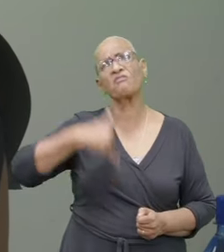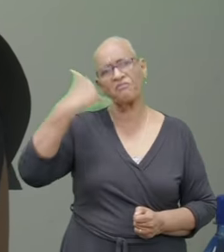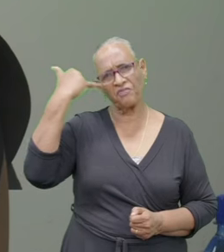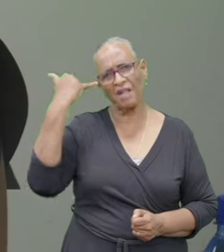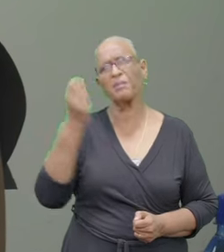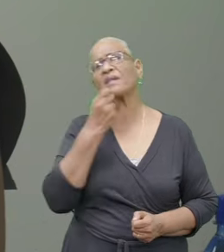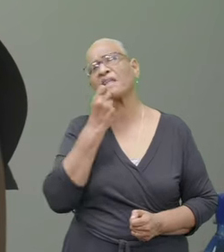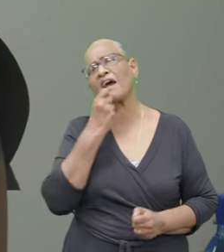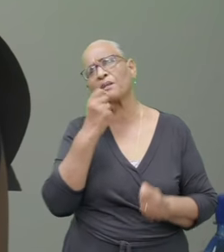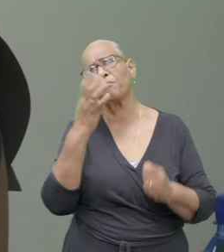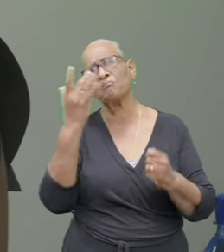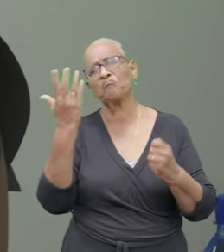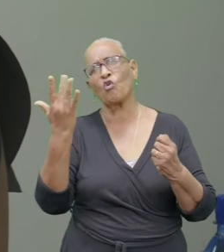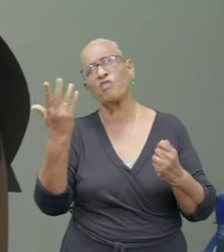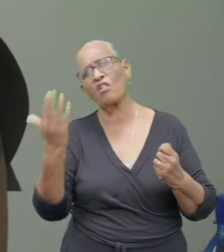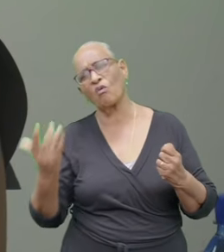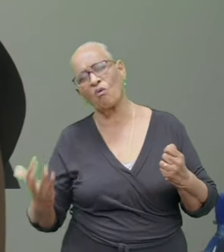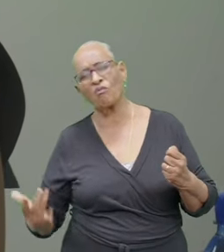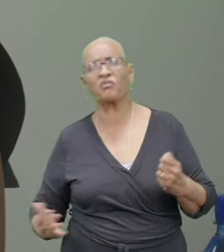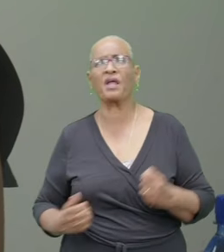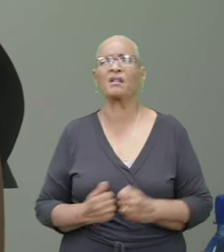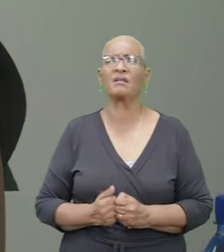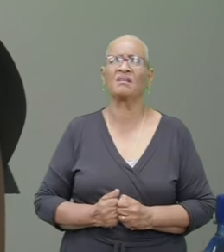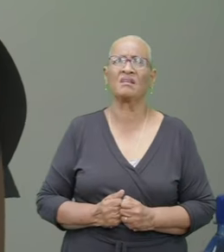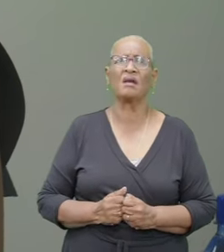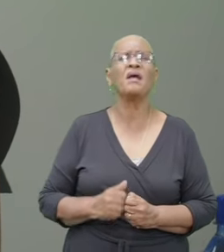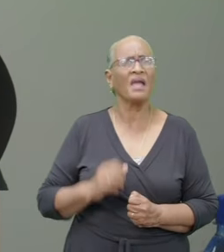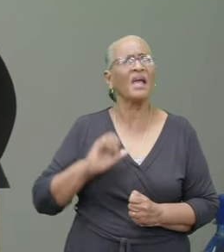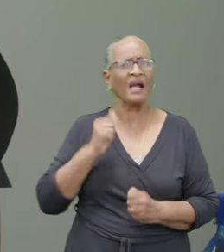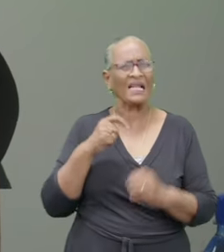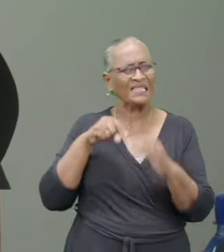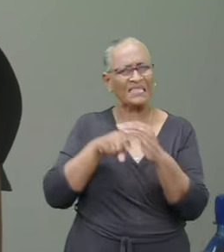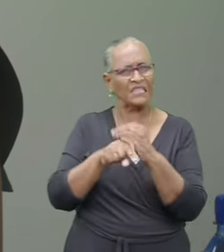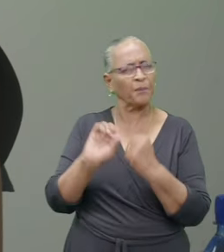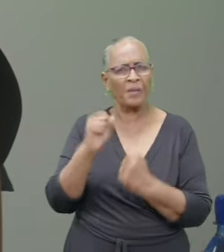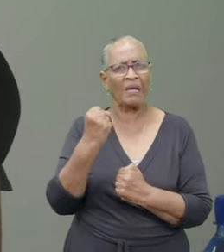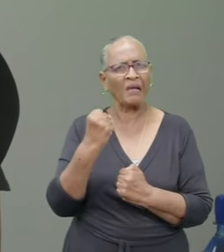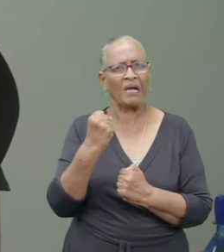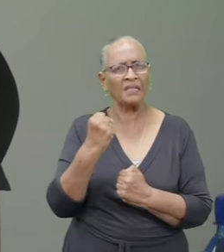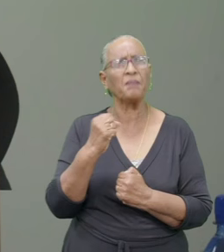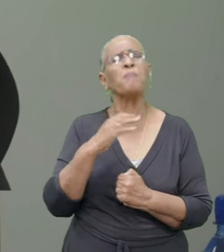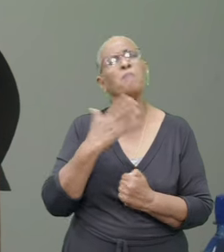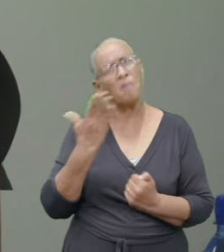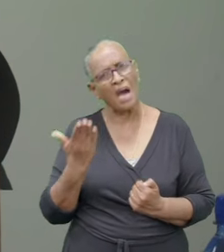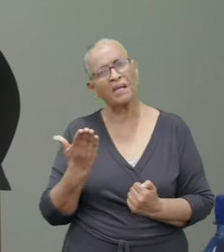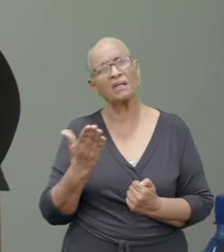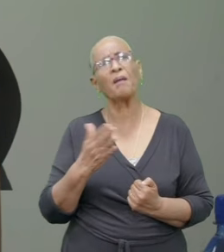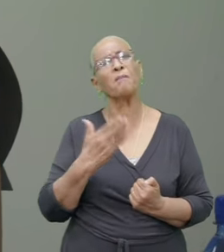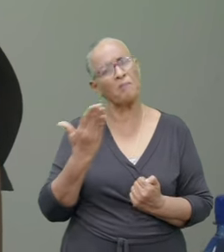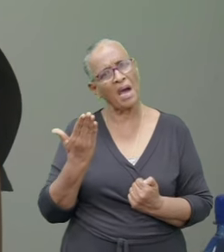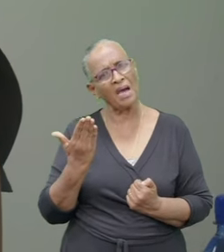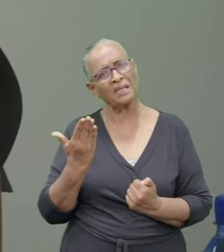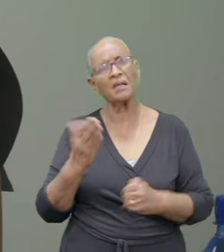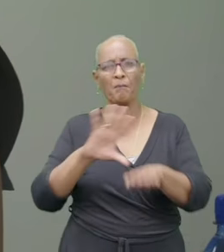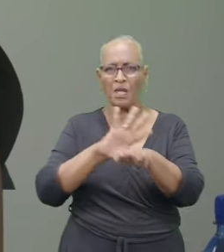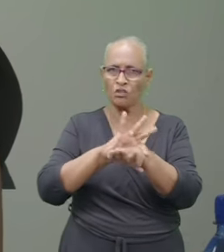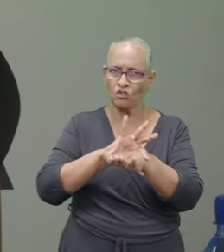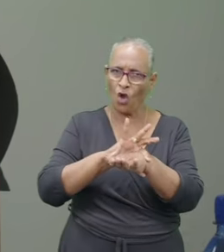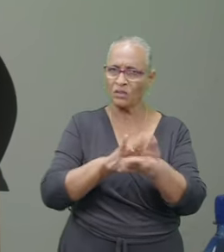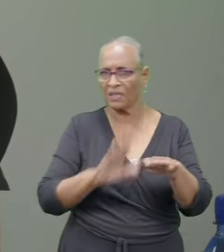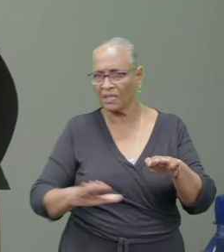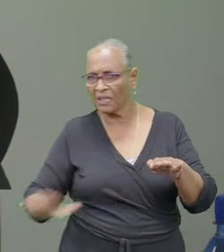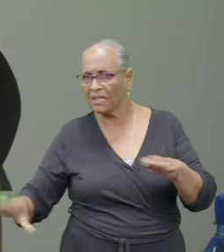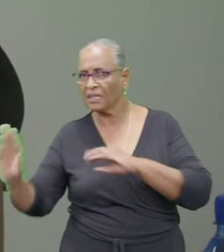eromheen. Dus helaas kan ik niet er dieper op ingaan. Je kan het inderdaad geven natuurlijk met de kinderartsen